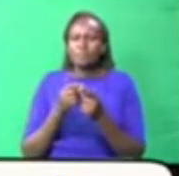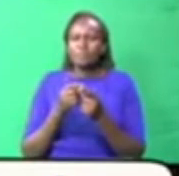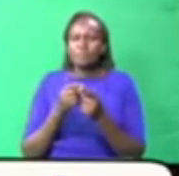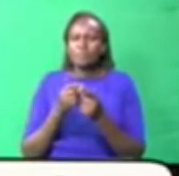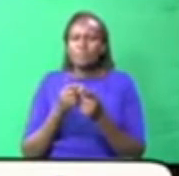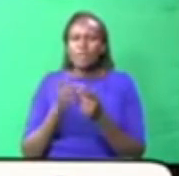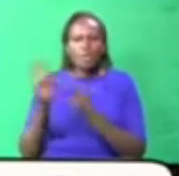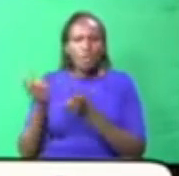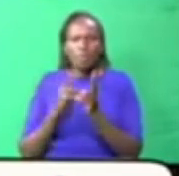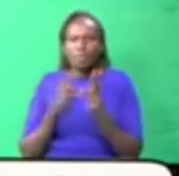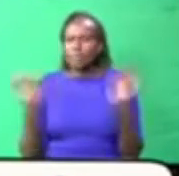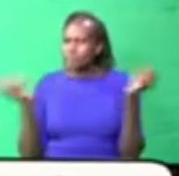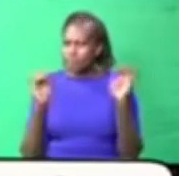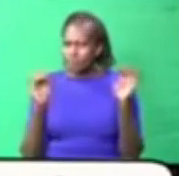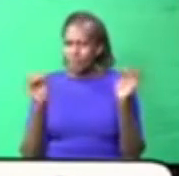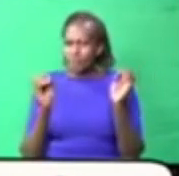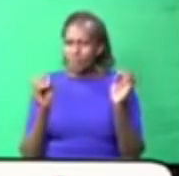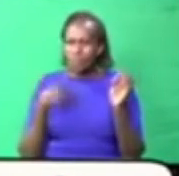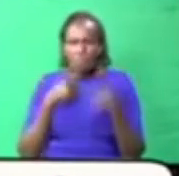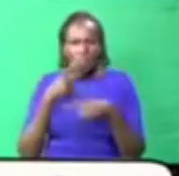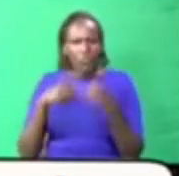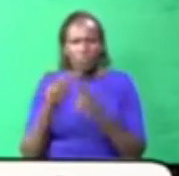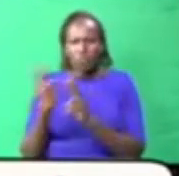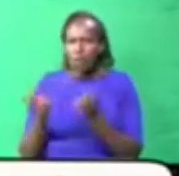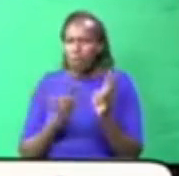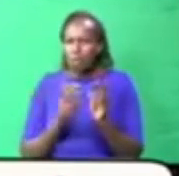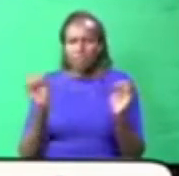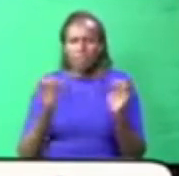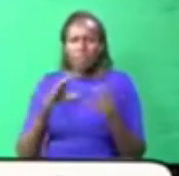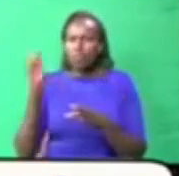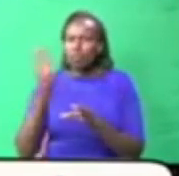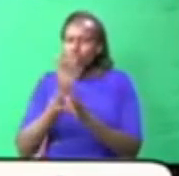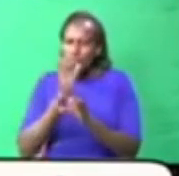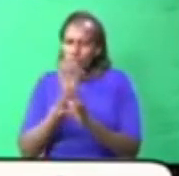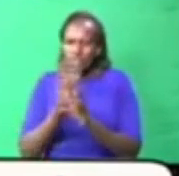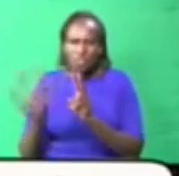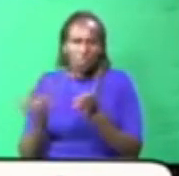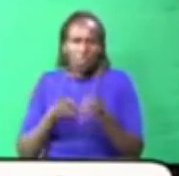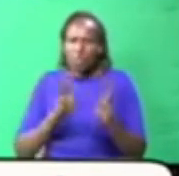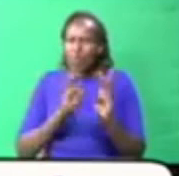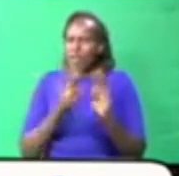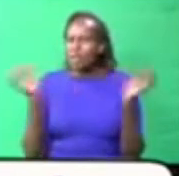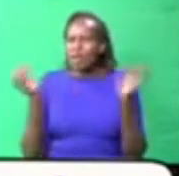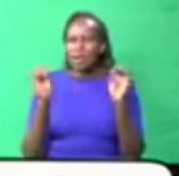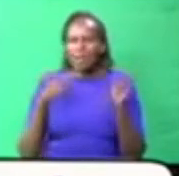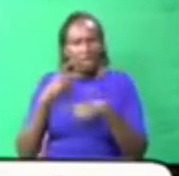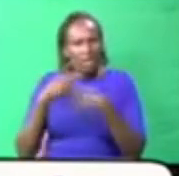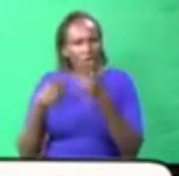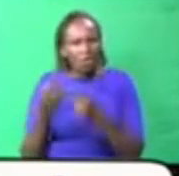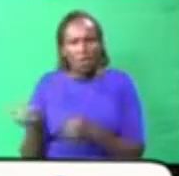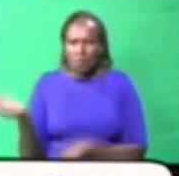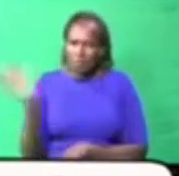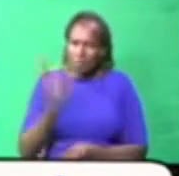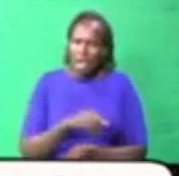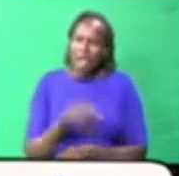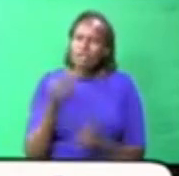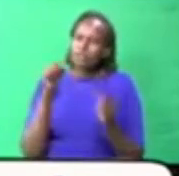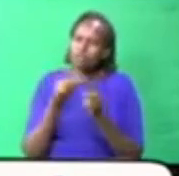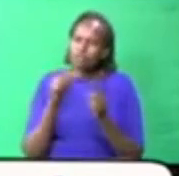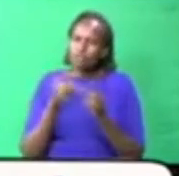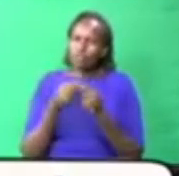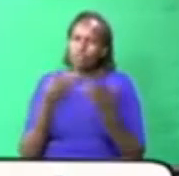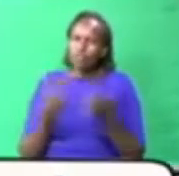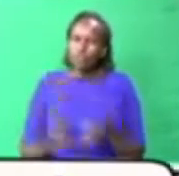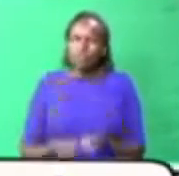ya kawaida. No, we are not going to normal, we are not going to church the normal way. We are going back to birth